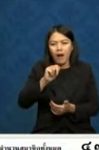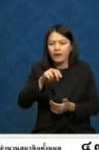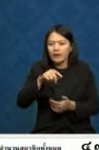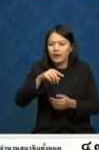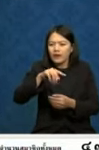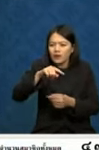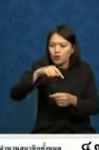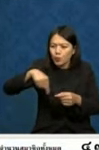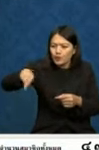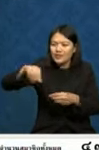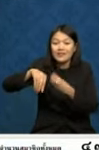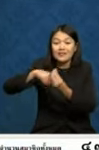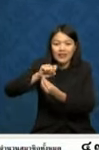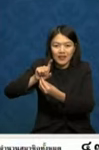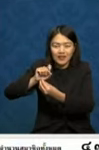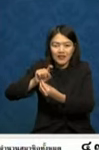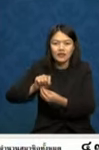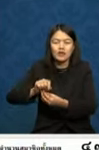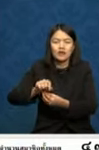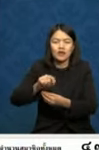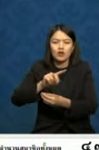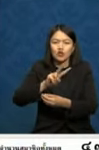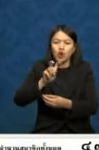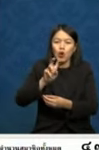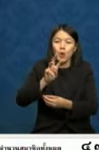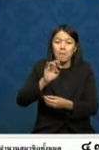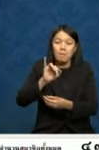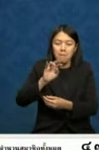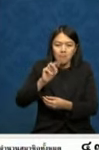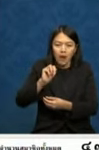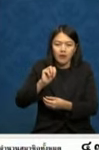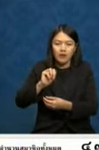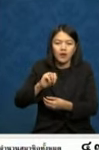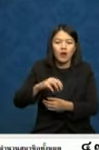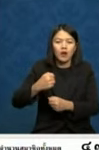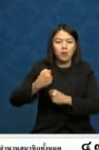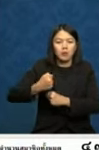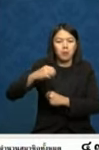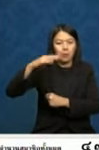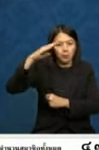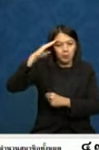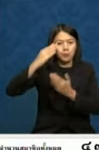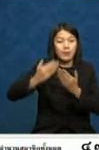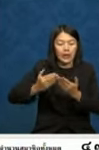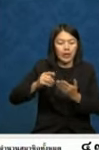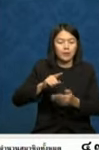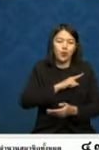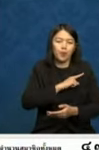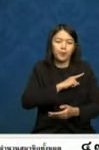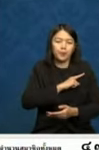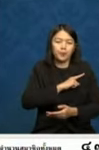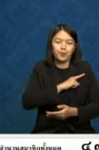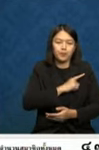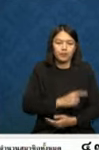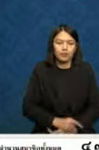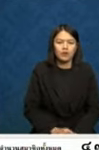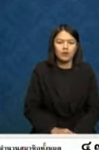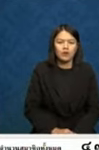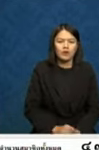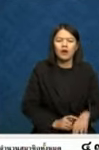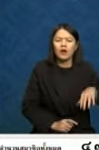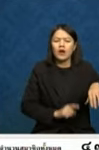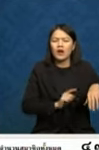พาะนี่นะครับไม่เกิน200ไมล์ทะเลเนี่ยเป็นหน้าที่ของกองทัพเรือส่วนสอนชนเนี่ยก็คื